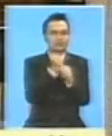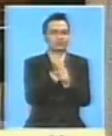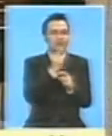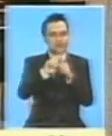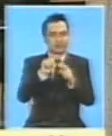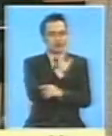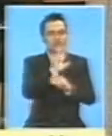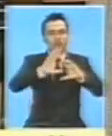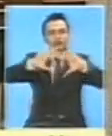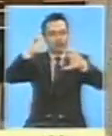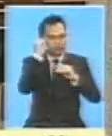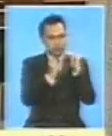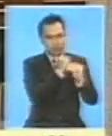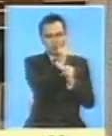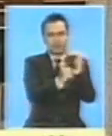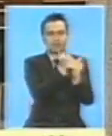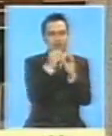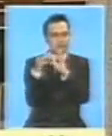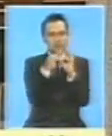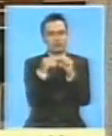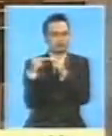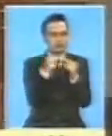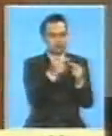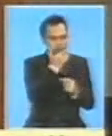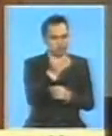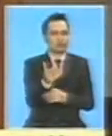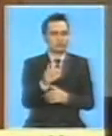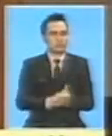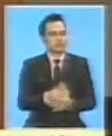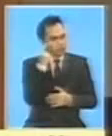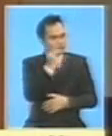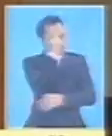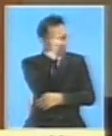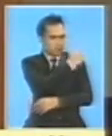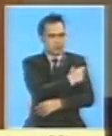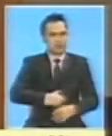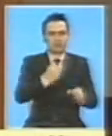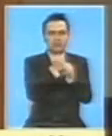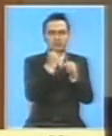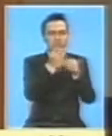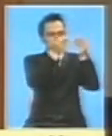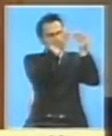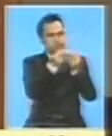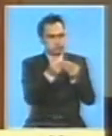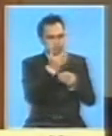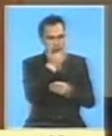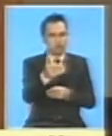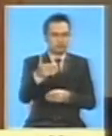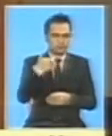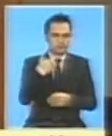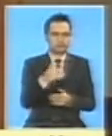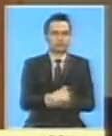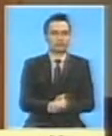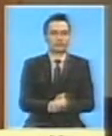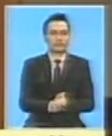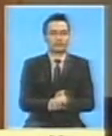ราชการและการพัฒนาให้เป็นรูปธรรมนะครับและยั่งยืนจะเห็นได้ว่าท่านทรงทำทุกอย่างให้เกิดความยั่งยืนนะครับตลอดจนเ